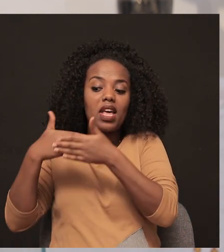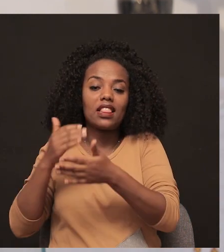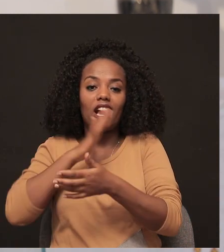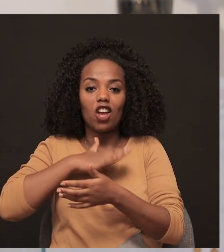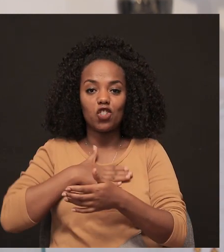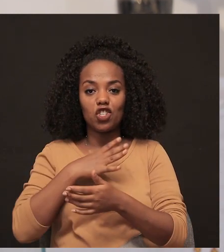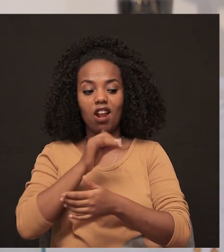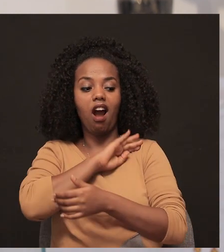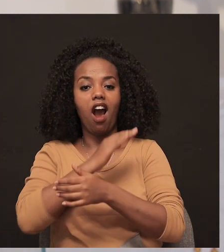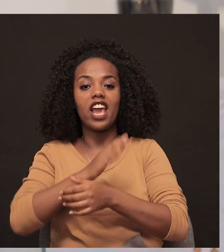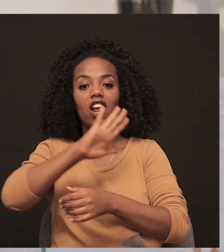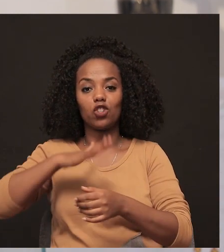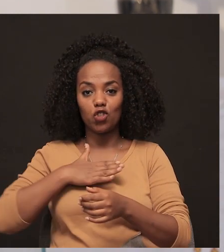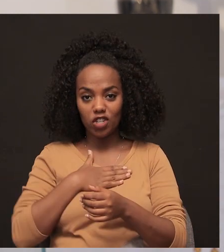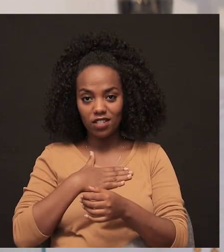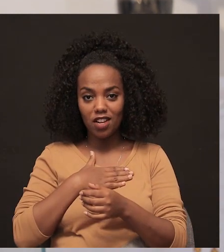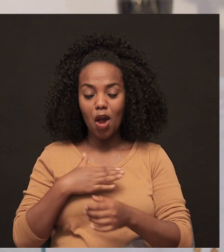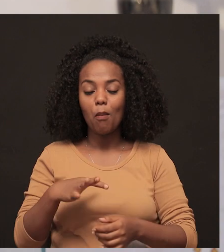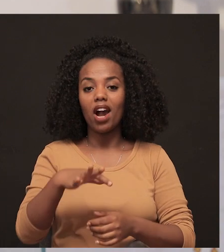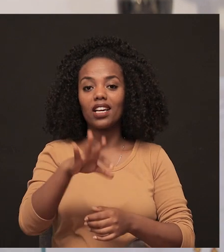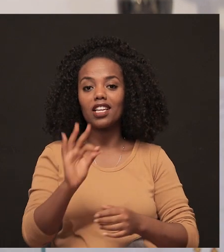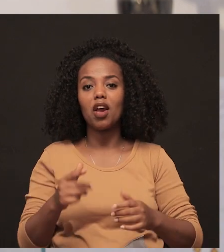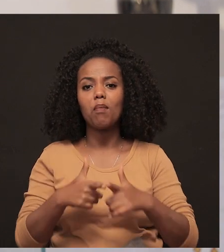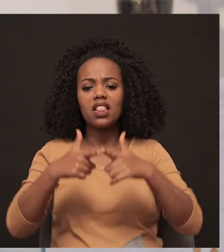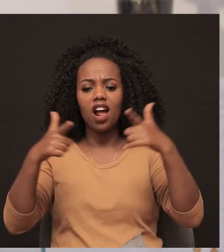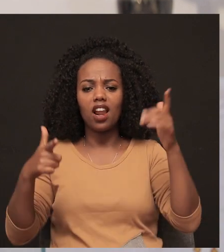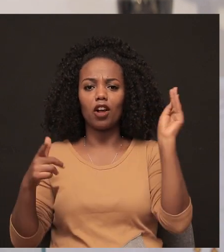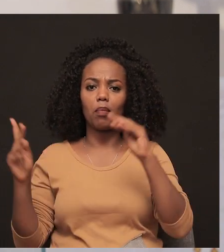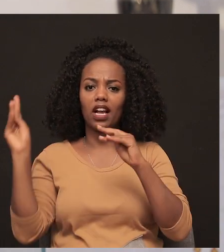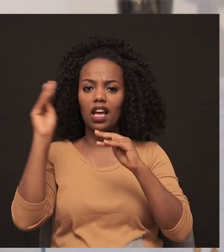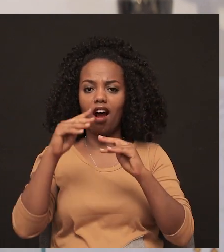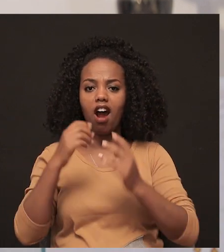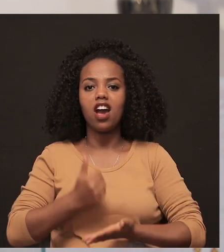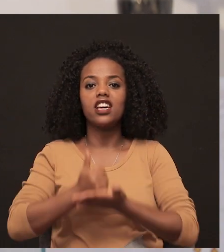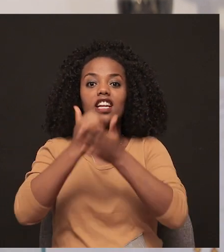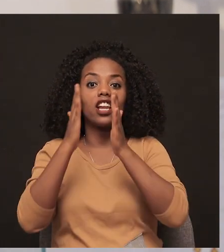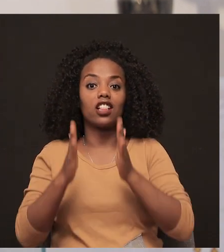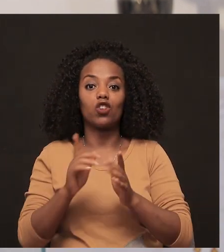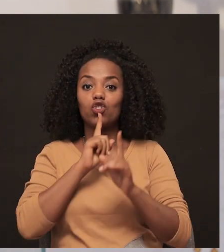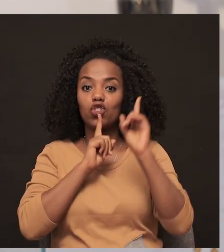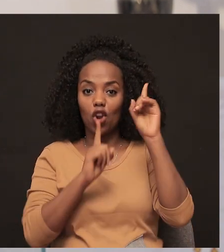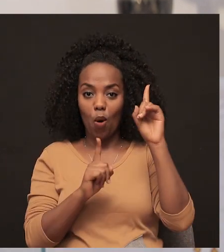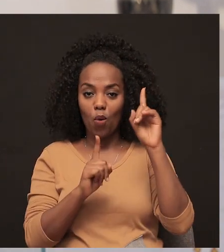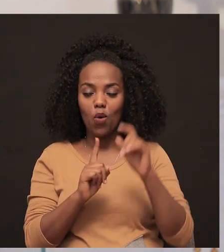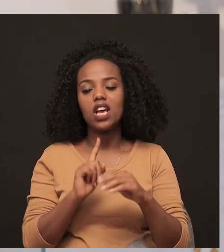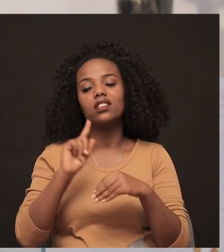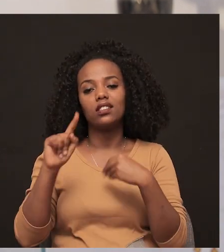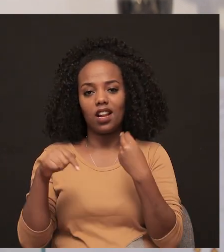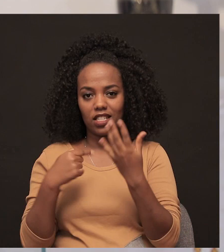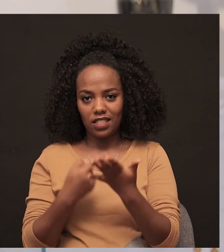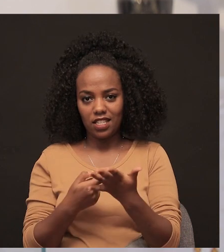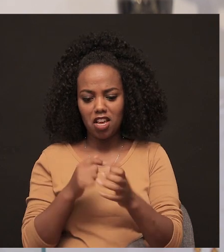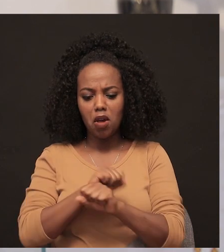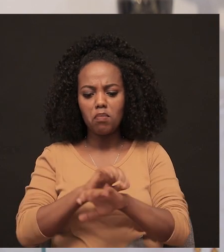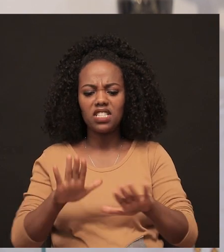መጠጊያችንና ኃይላችን ባገኘን በታላቅ መከራም ረዳታችን ነው። ስለዚህ